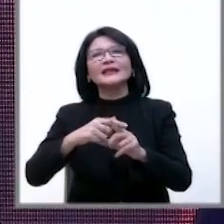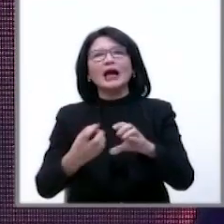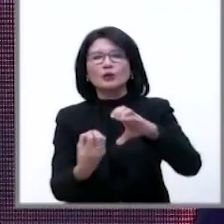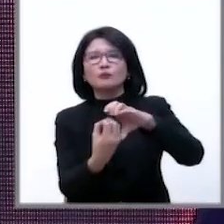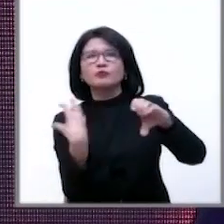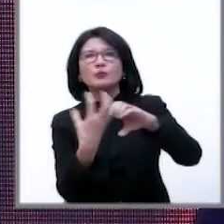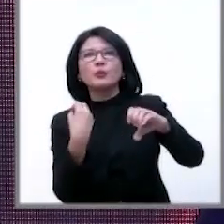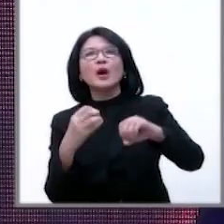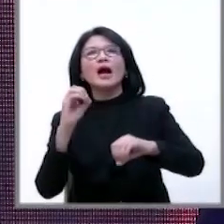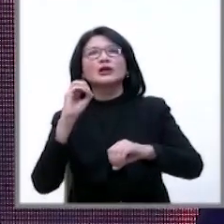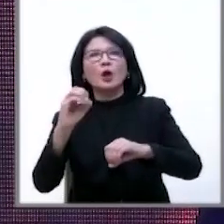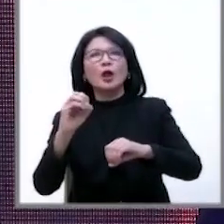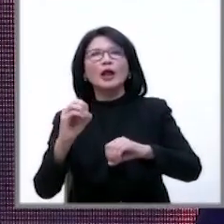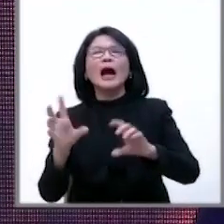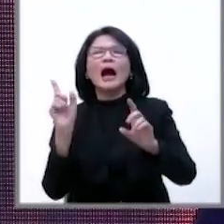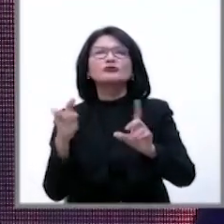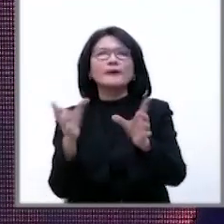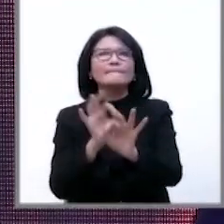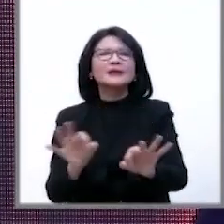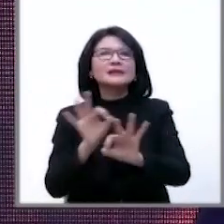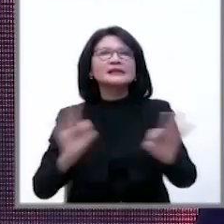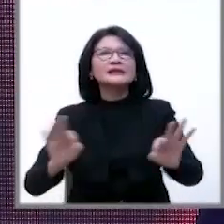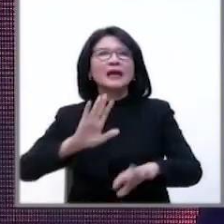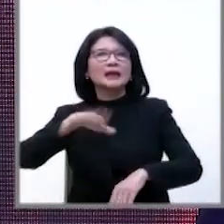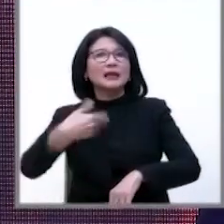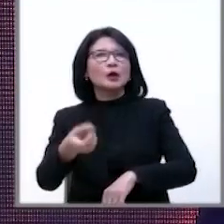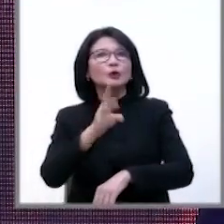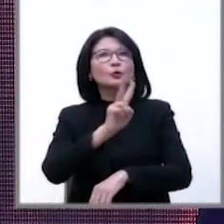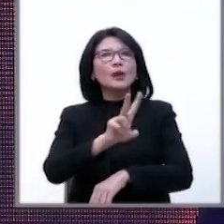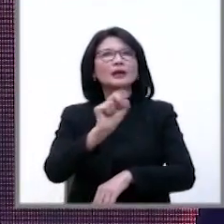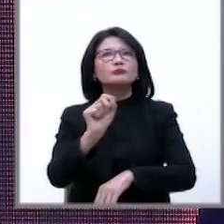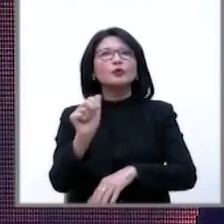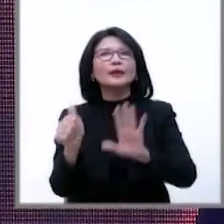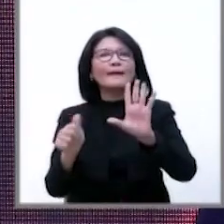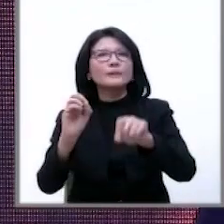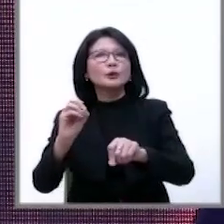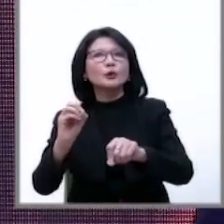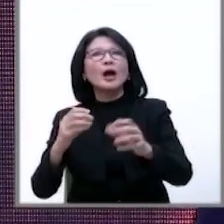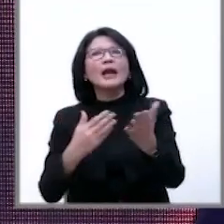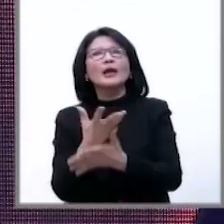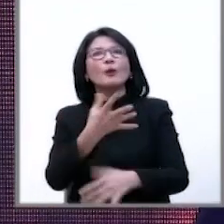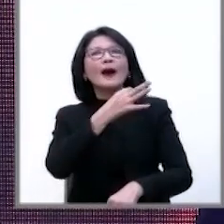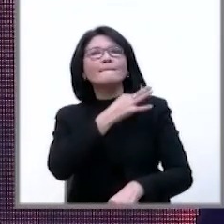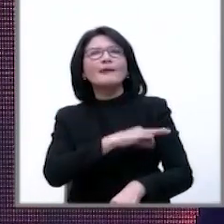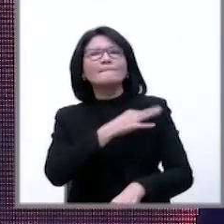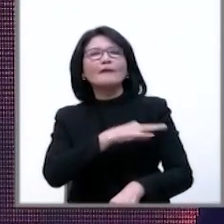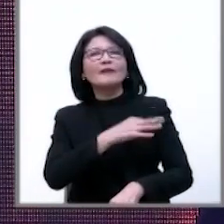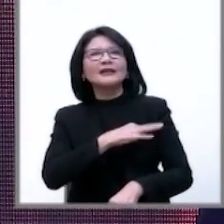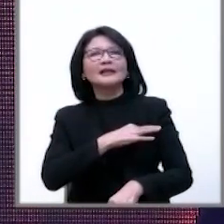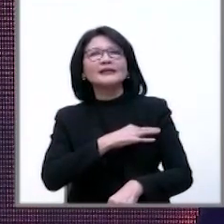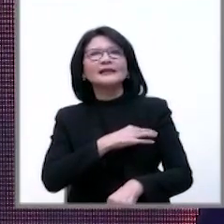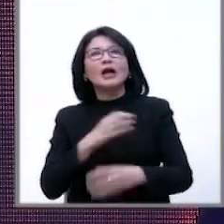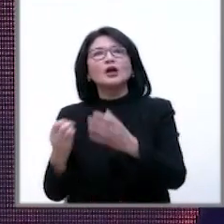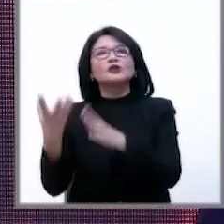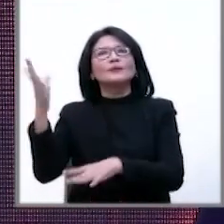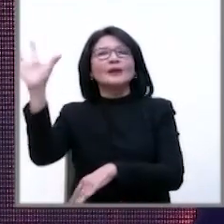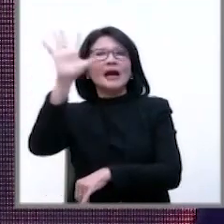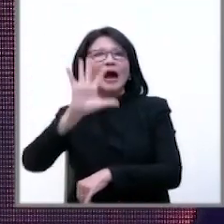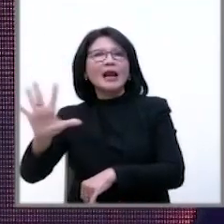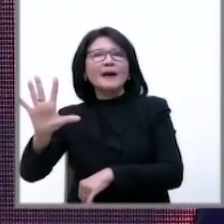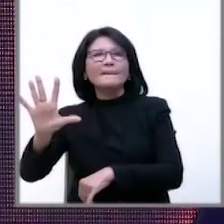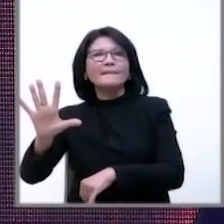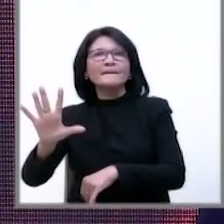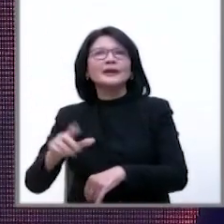emisi nol bersih tahun 2060 melalui pemanfaatan sumber daya alam yang efisien